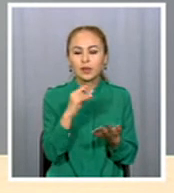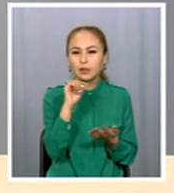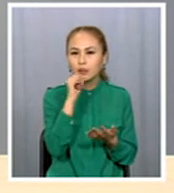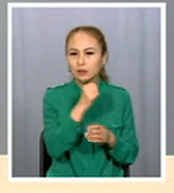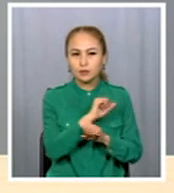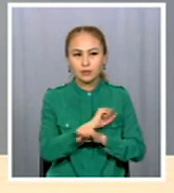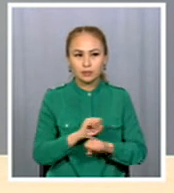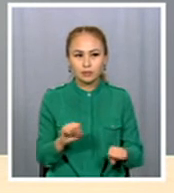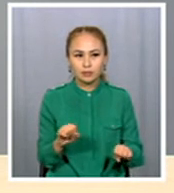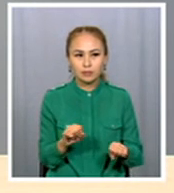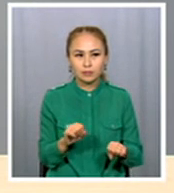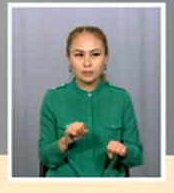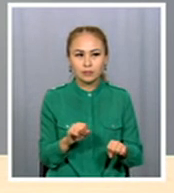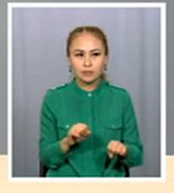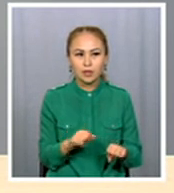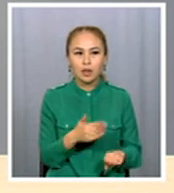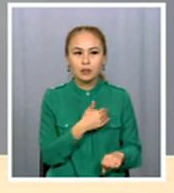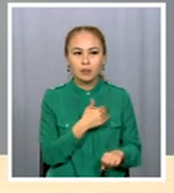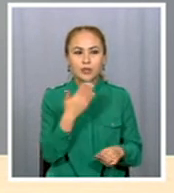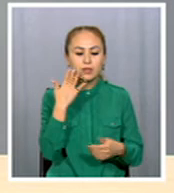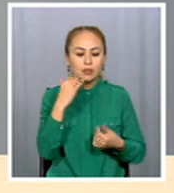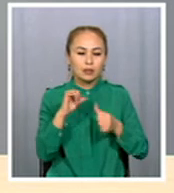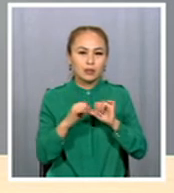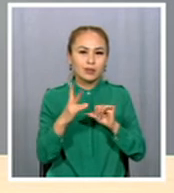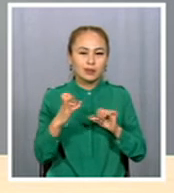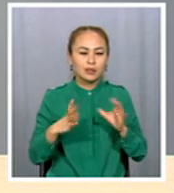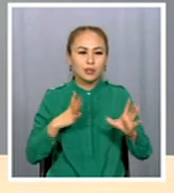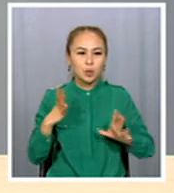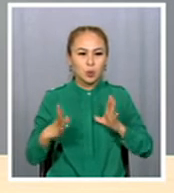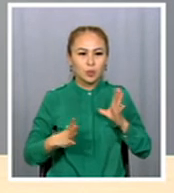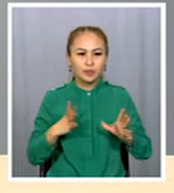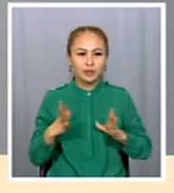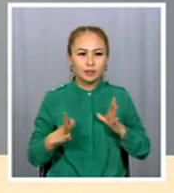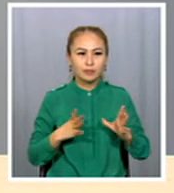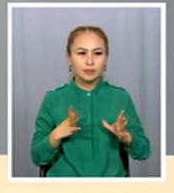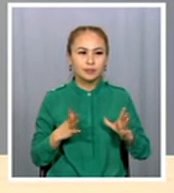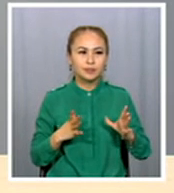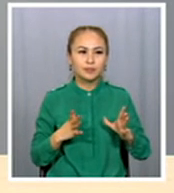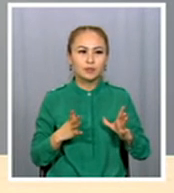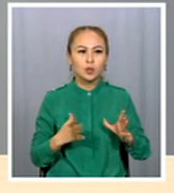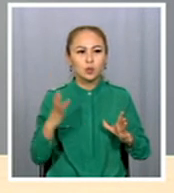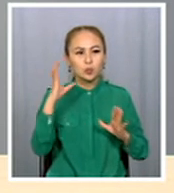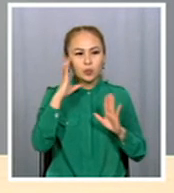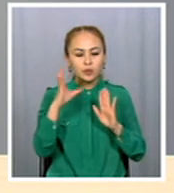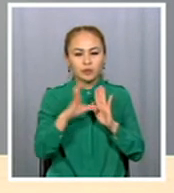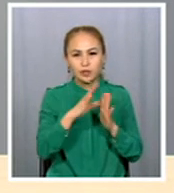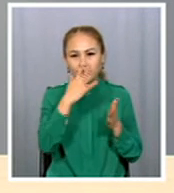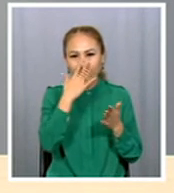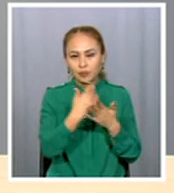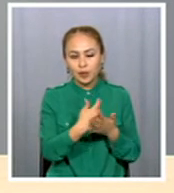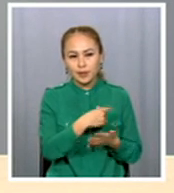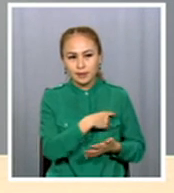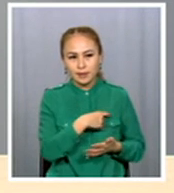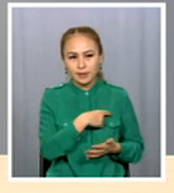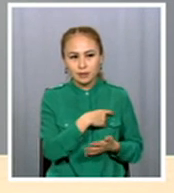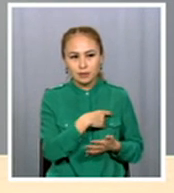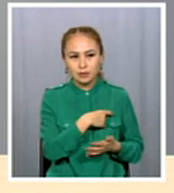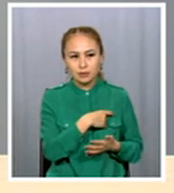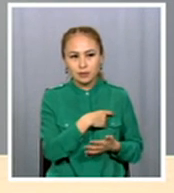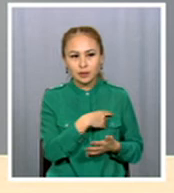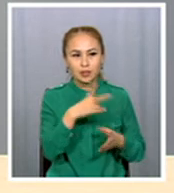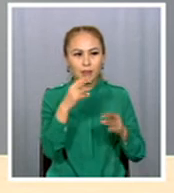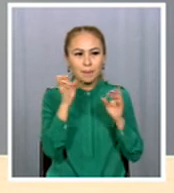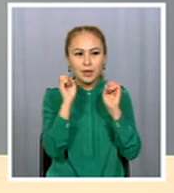лениться, ходить постоянно на тренировки, слушать своего тренера,